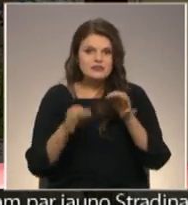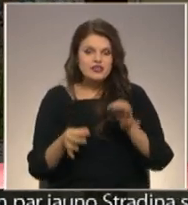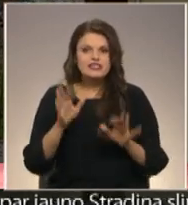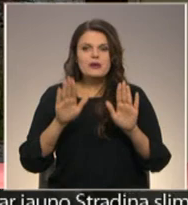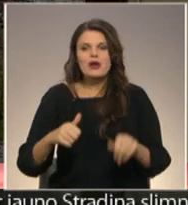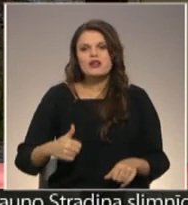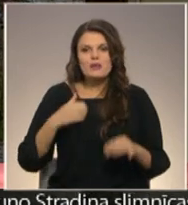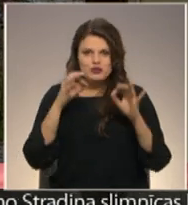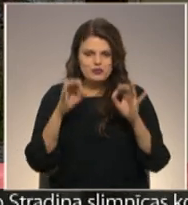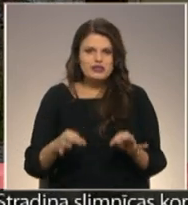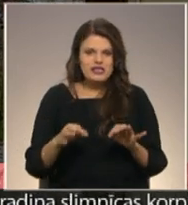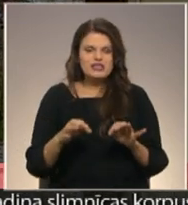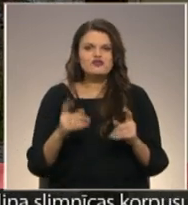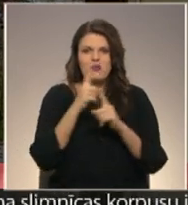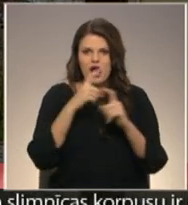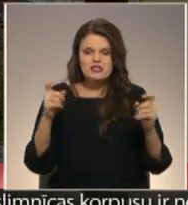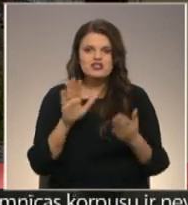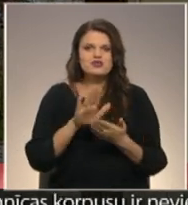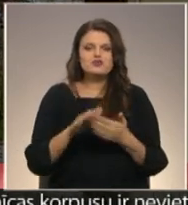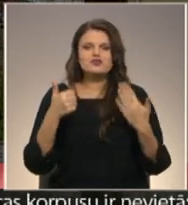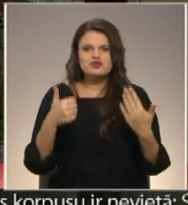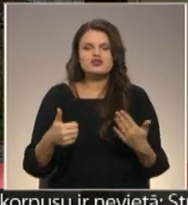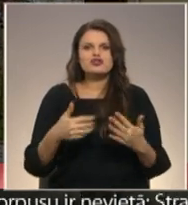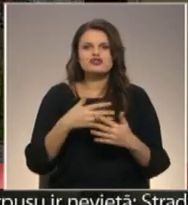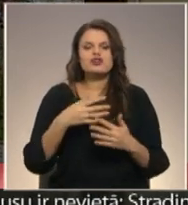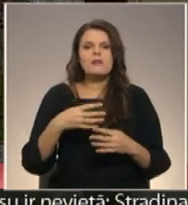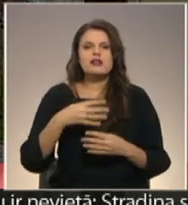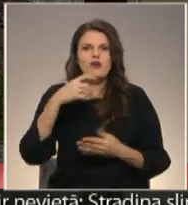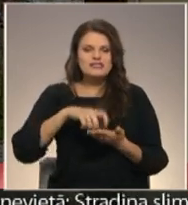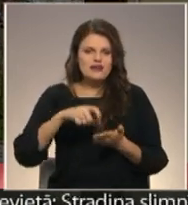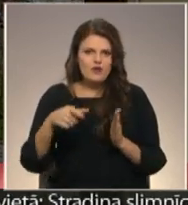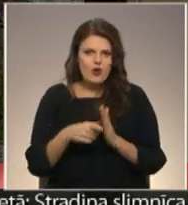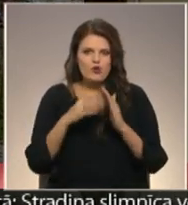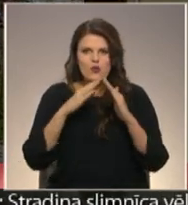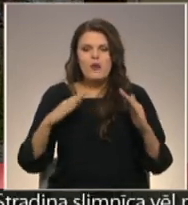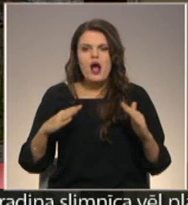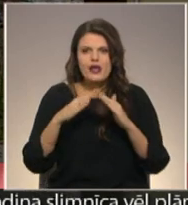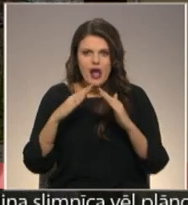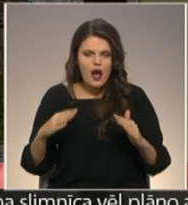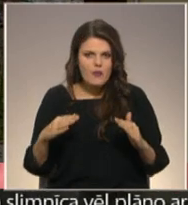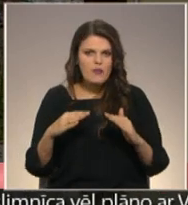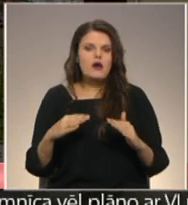par īpašumtiesību atzīšanu uz 6 daudzdzīvokļu ēkām